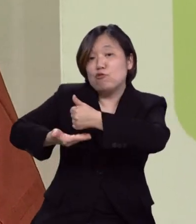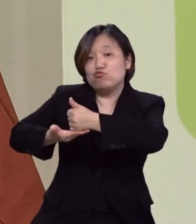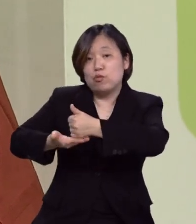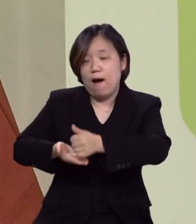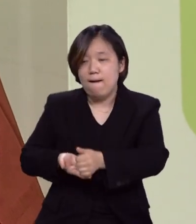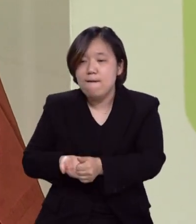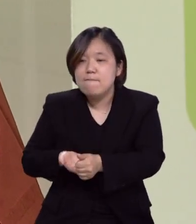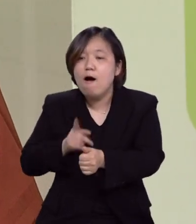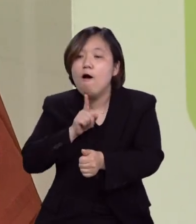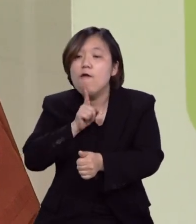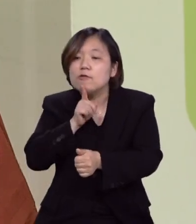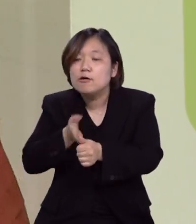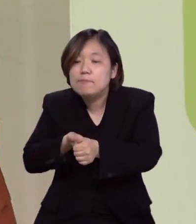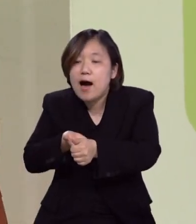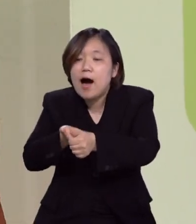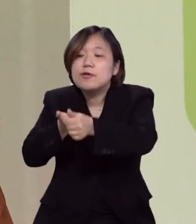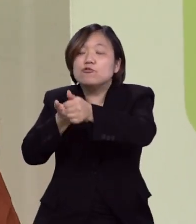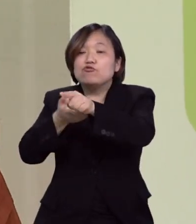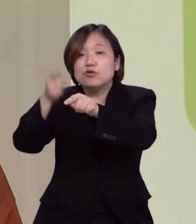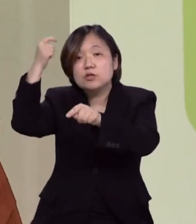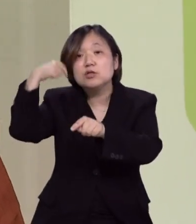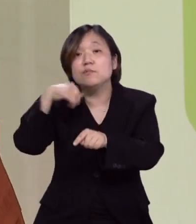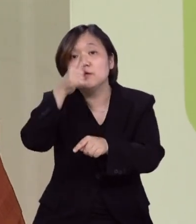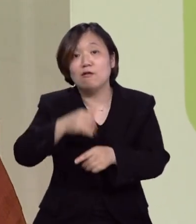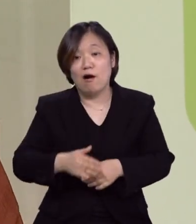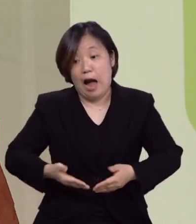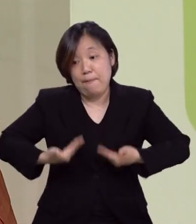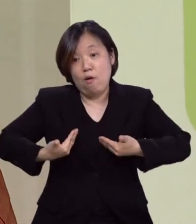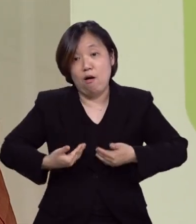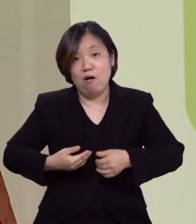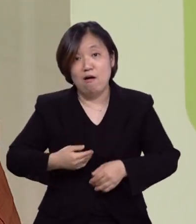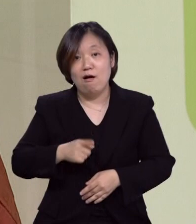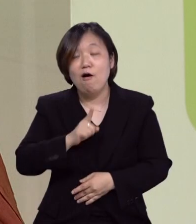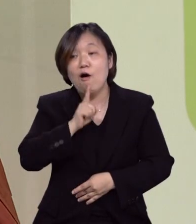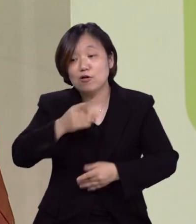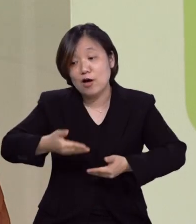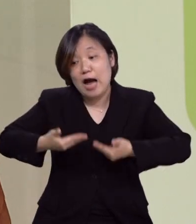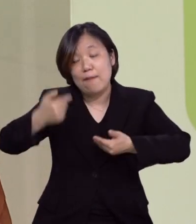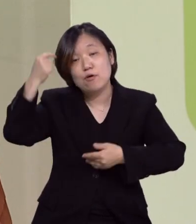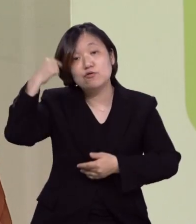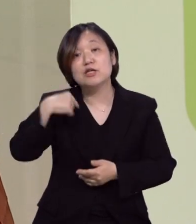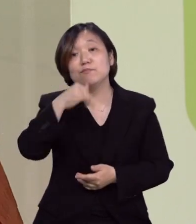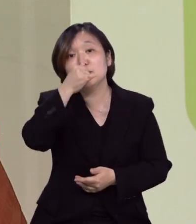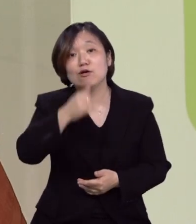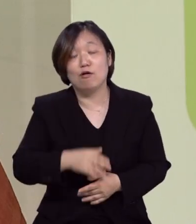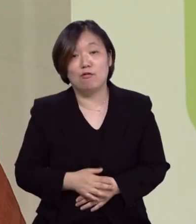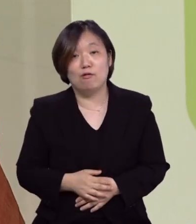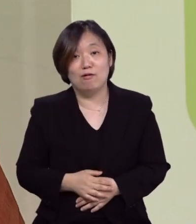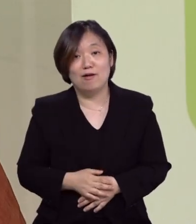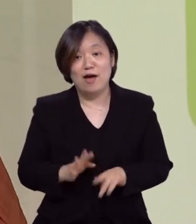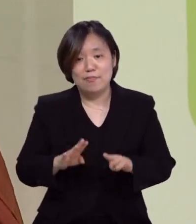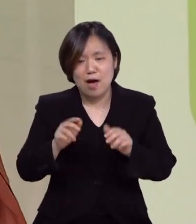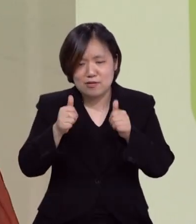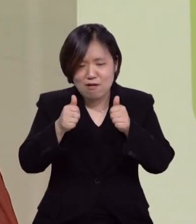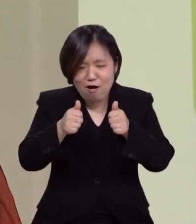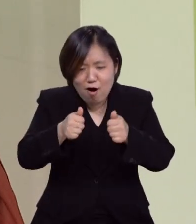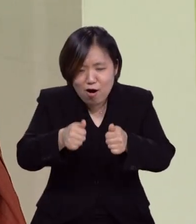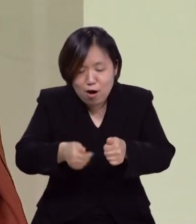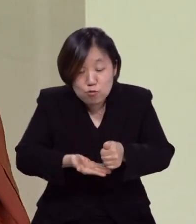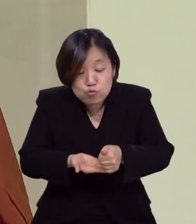절을 하는게 너무 편안해졌대요 그러니까 일어나고 앉을 때마다 누가 자기 엉덩이를 딱 잡아주고 이렇게